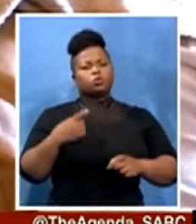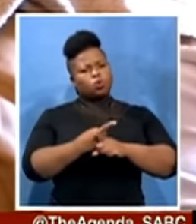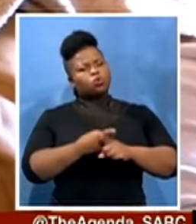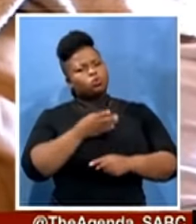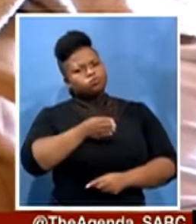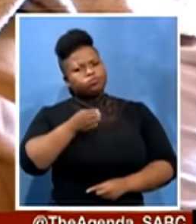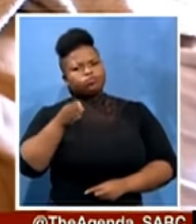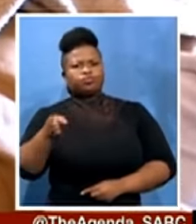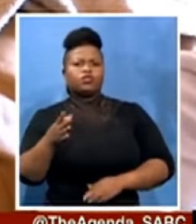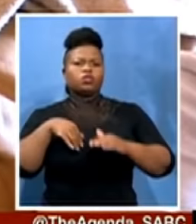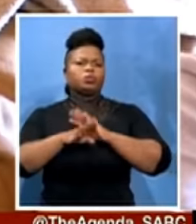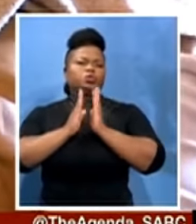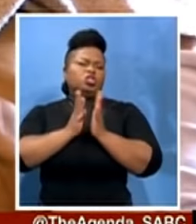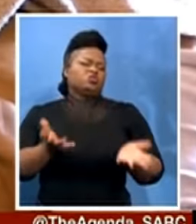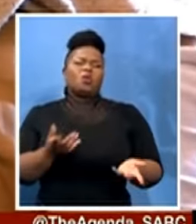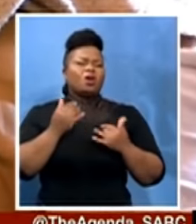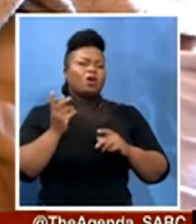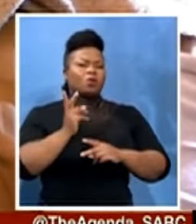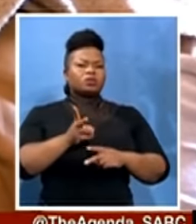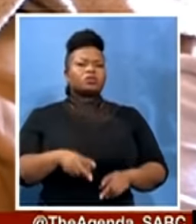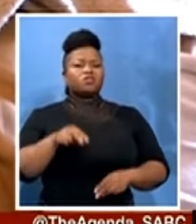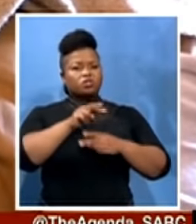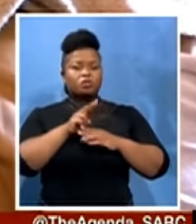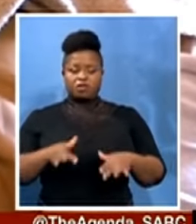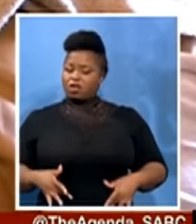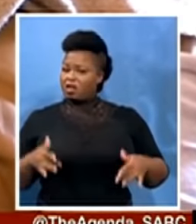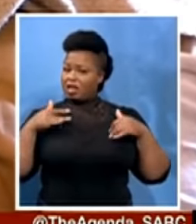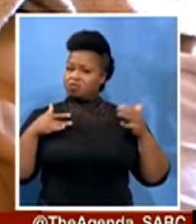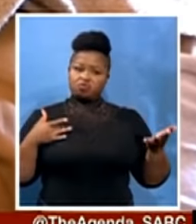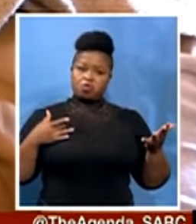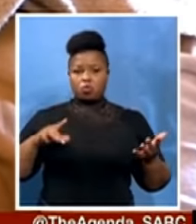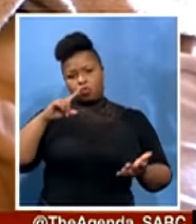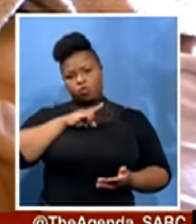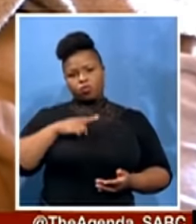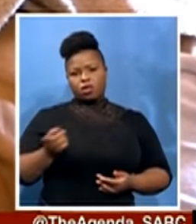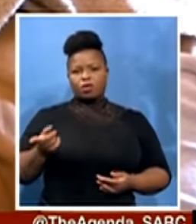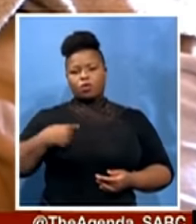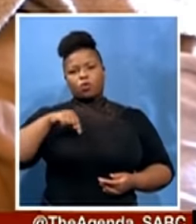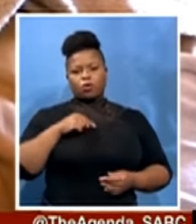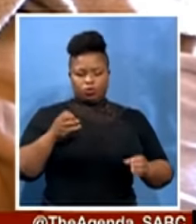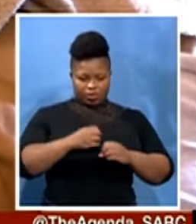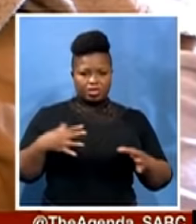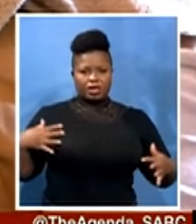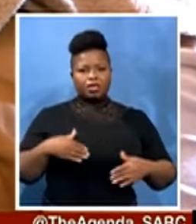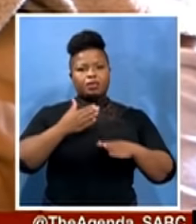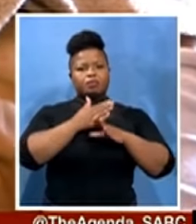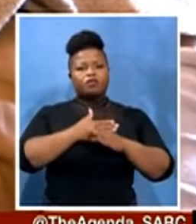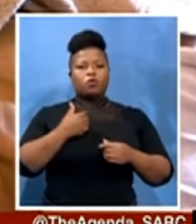ube scout nje impilo yakhe yonke njengoba nje sonke masiqalile ukuthi sibe yigawuti impilo yethu so